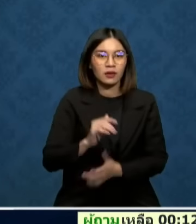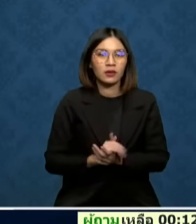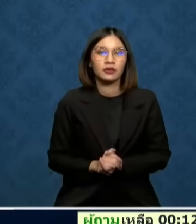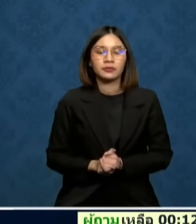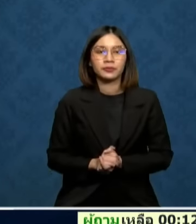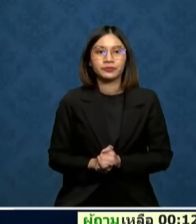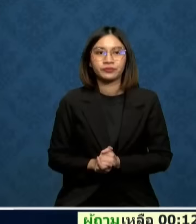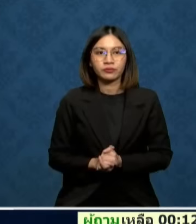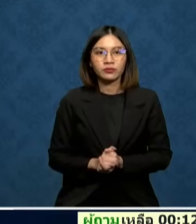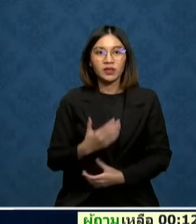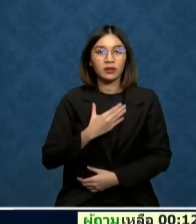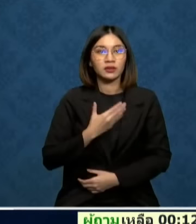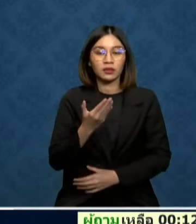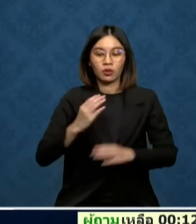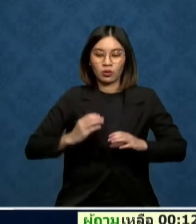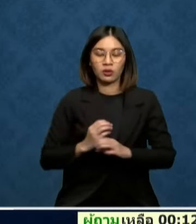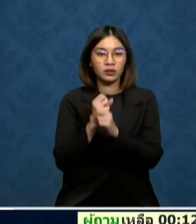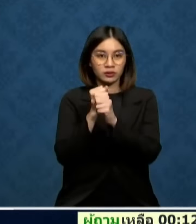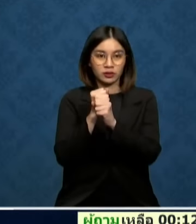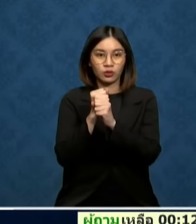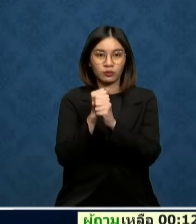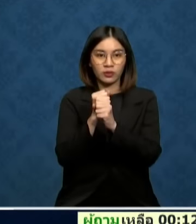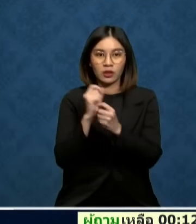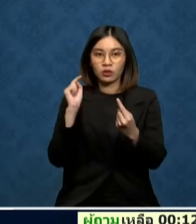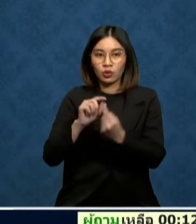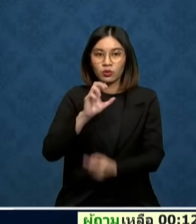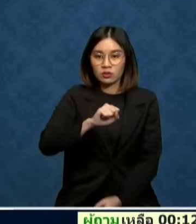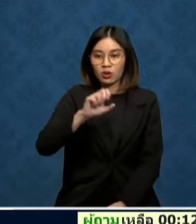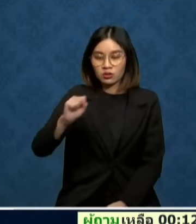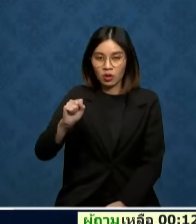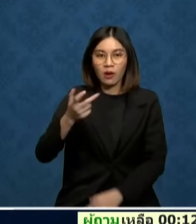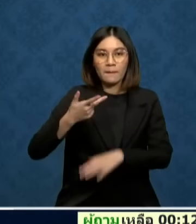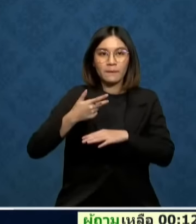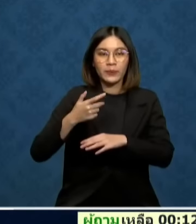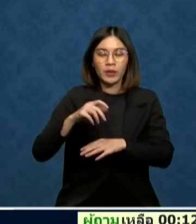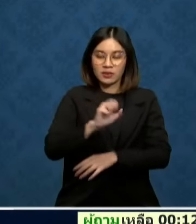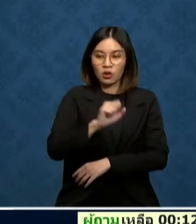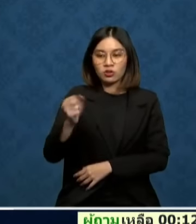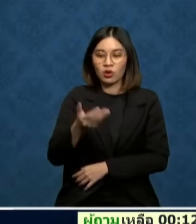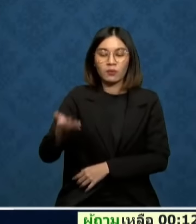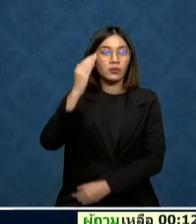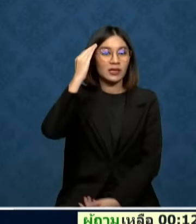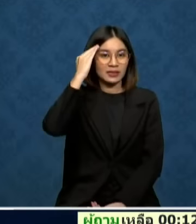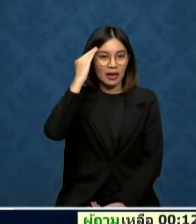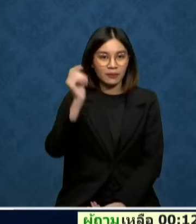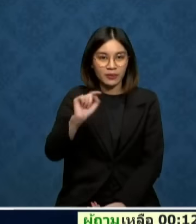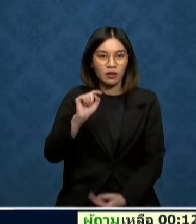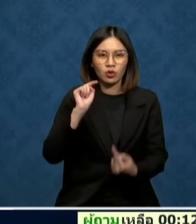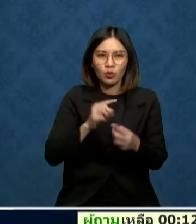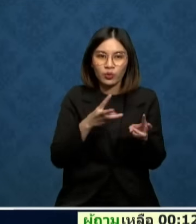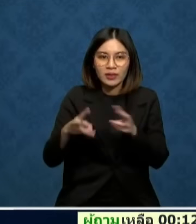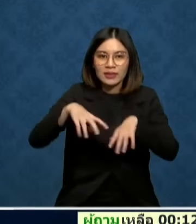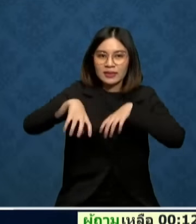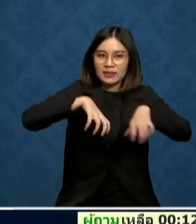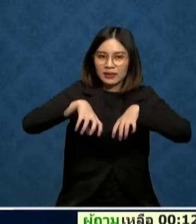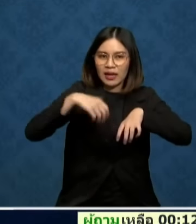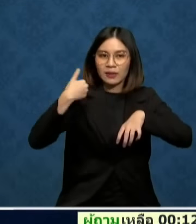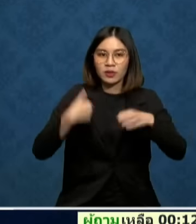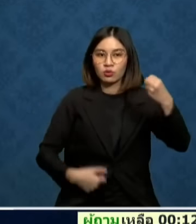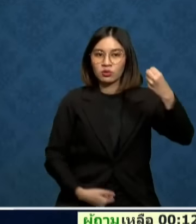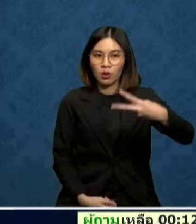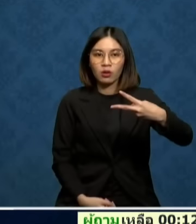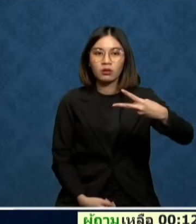ที่ดิฉันขออนุญาตสรุปให้ทางท่านสสท่านประธานผ่านไปยังท่านสสได้รับทราบว่าการจัดการจะมี2 ส่วน